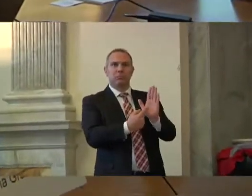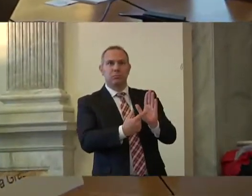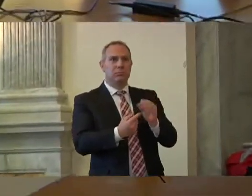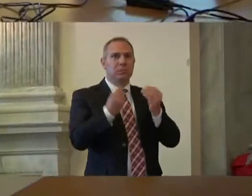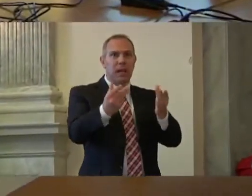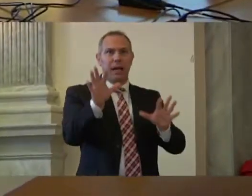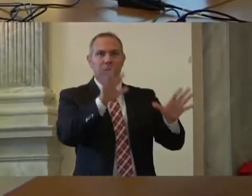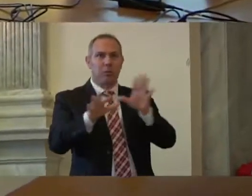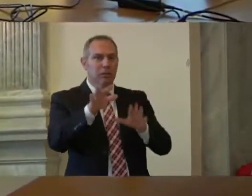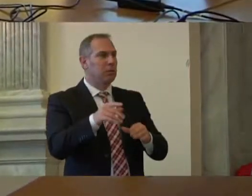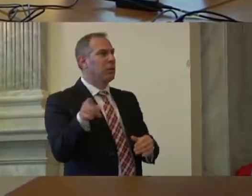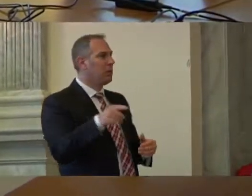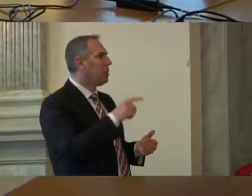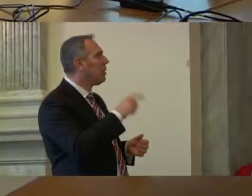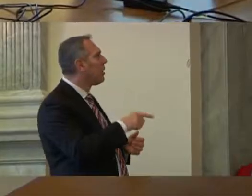riceverà deciderà